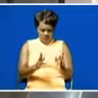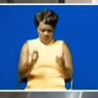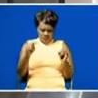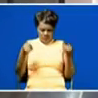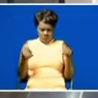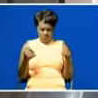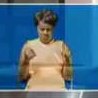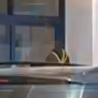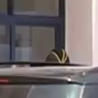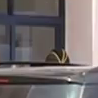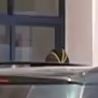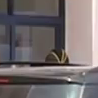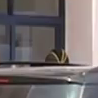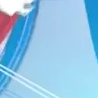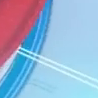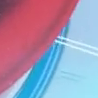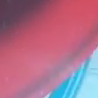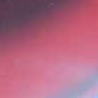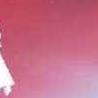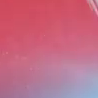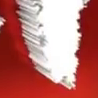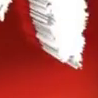News, Dar es Salaam.